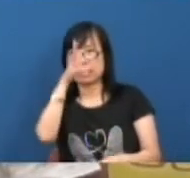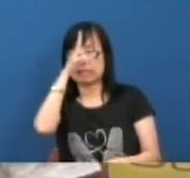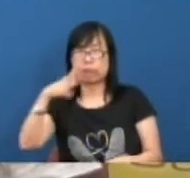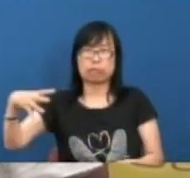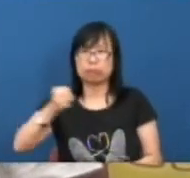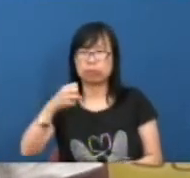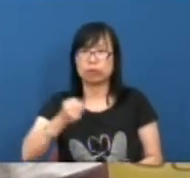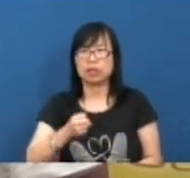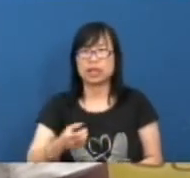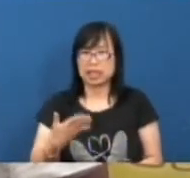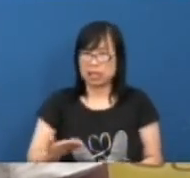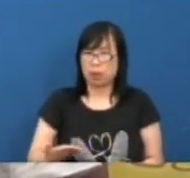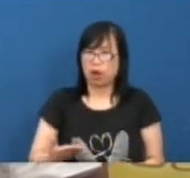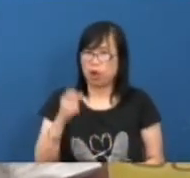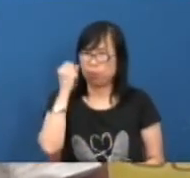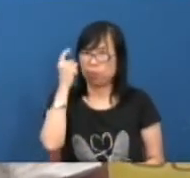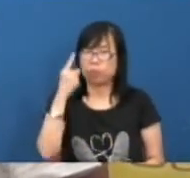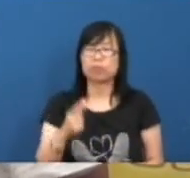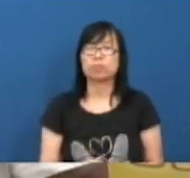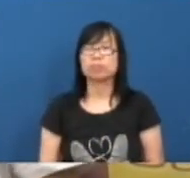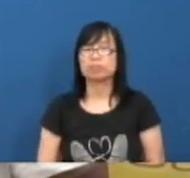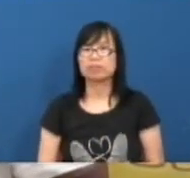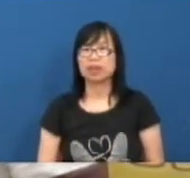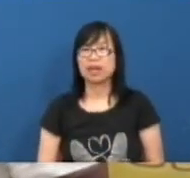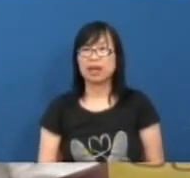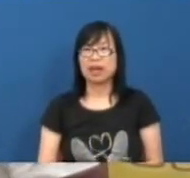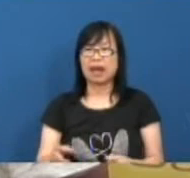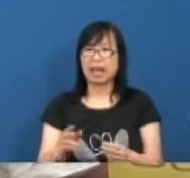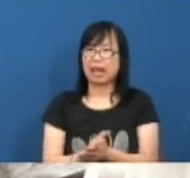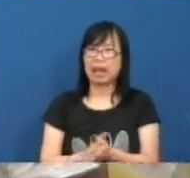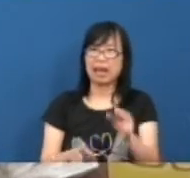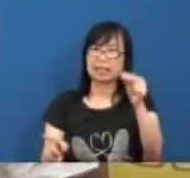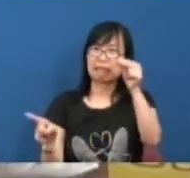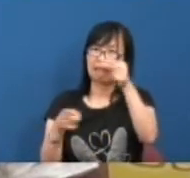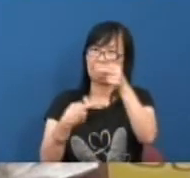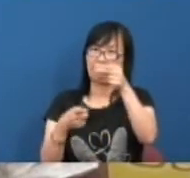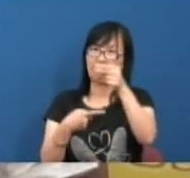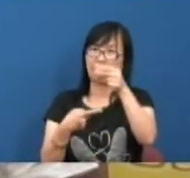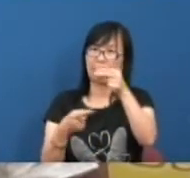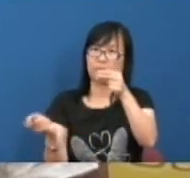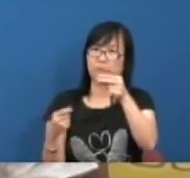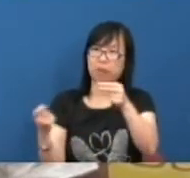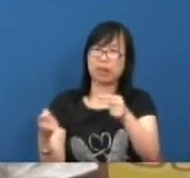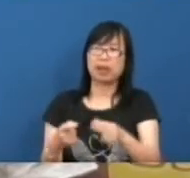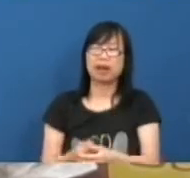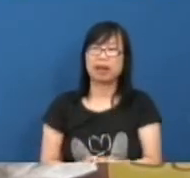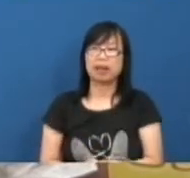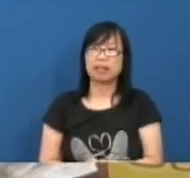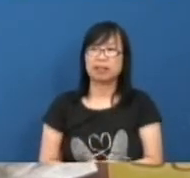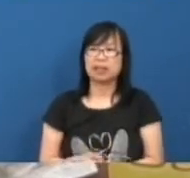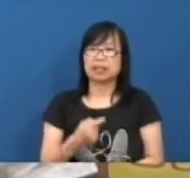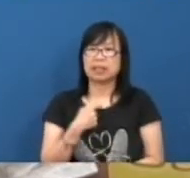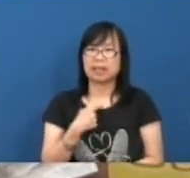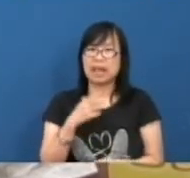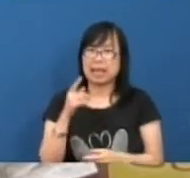都幾醒㗎，其實佢。臨近7.1啊嘛，即係佢咧有就嚟期限